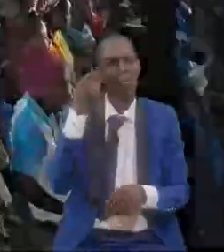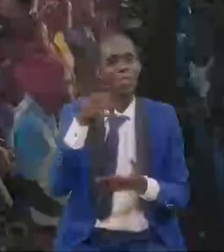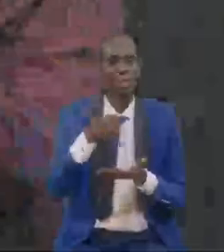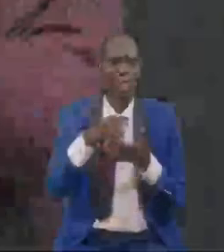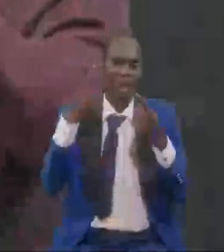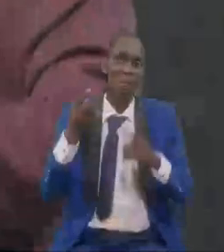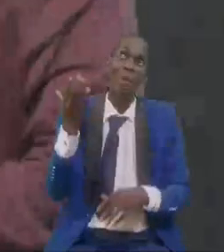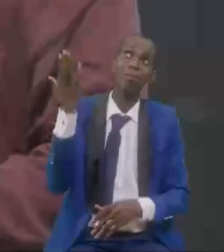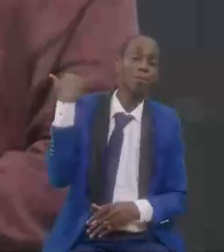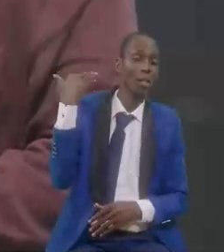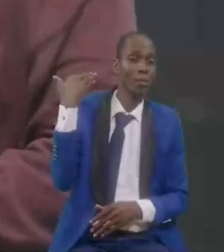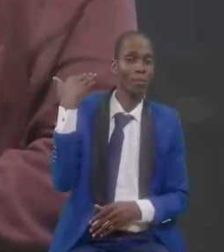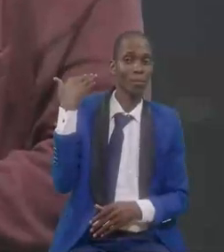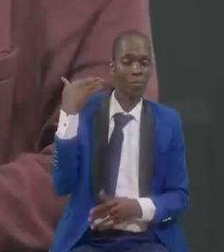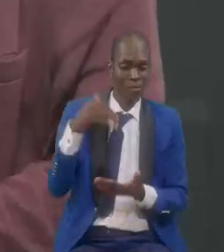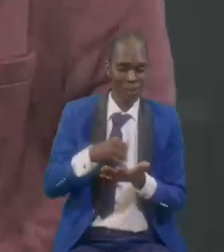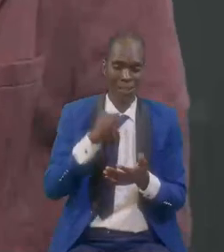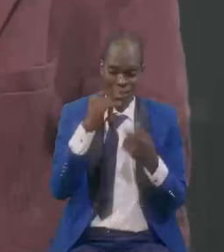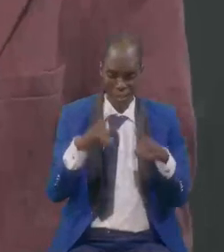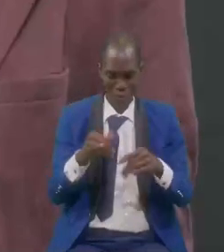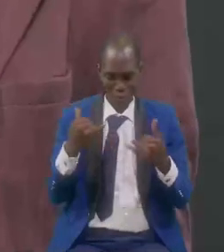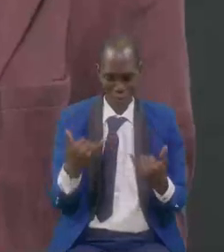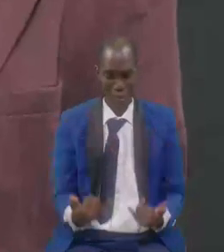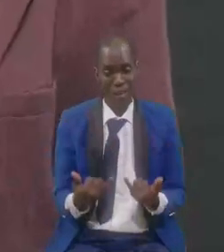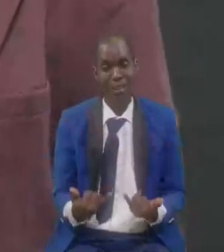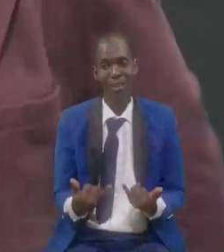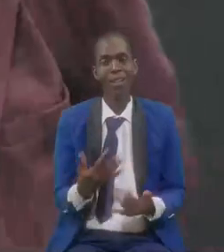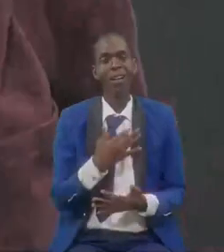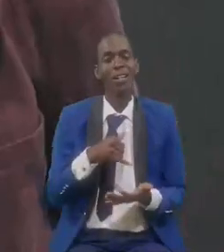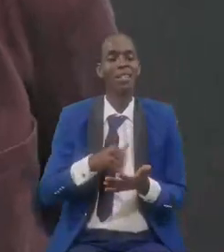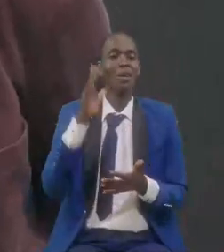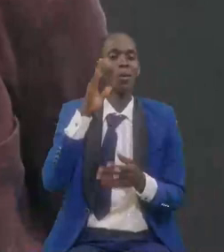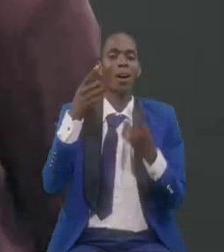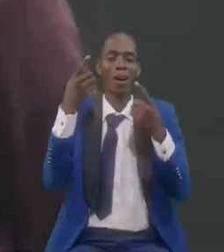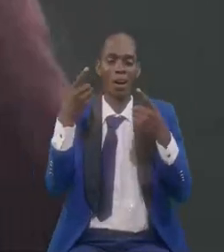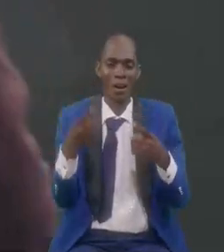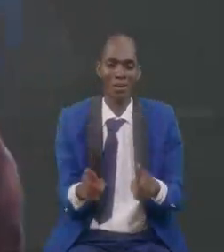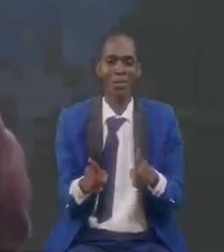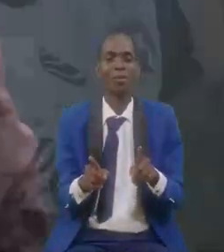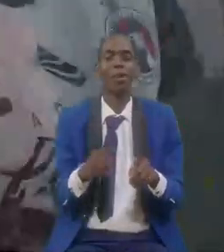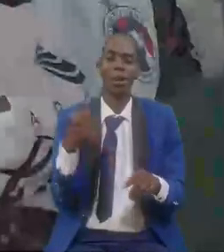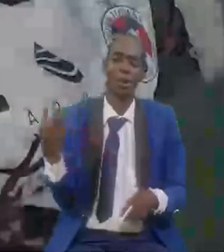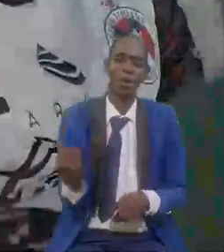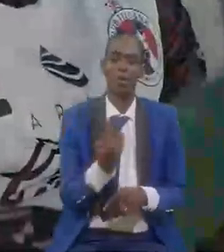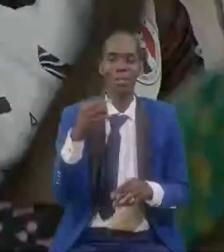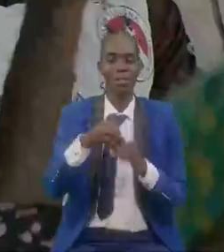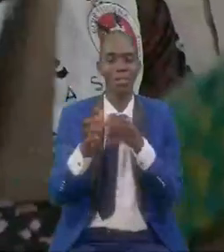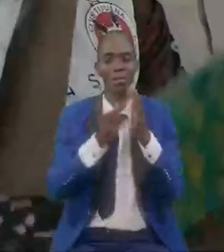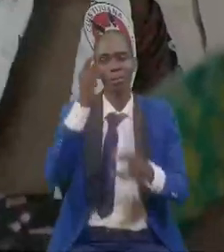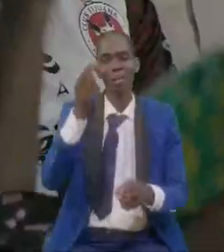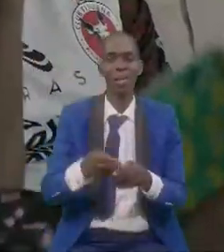Parce que c'était arrivé avant. Et ça se produit maintenant. Et ça va arriver, se produit tout le